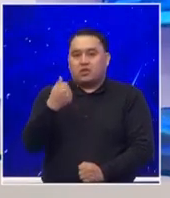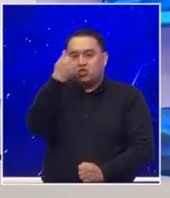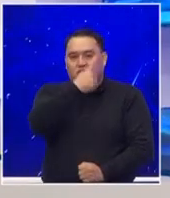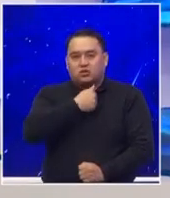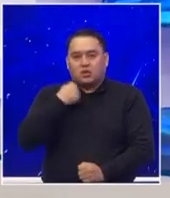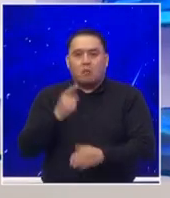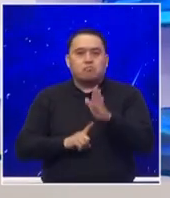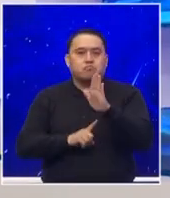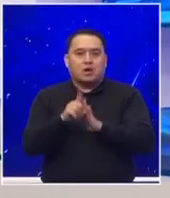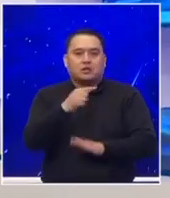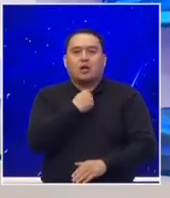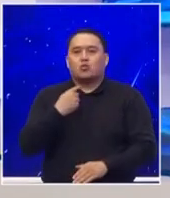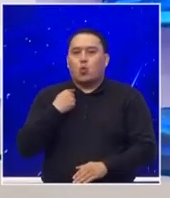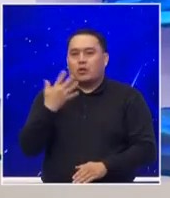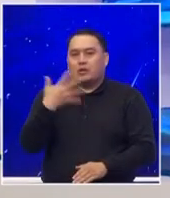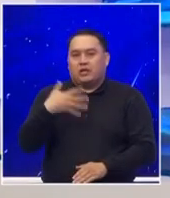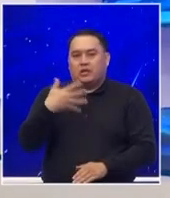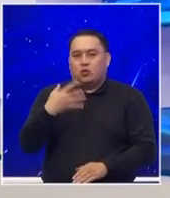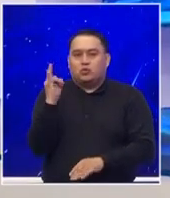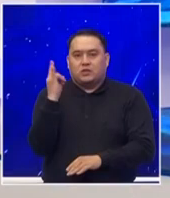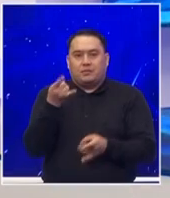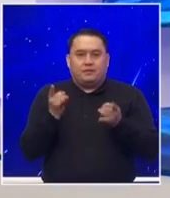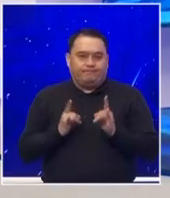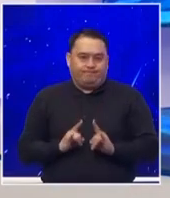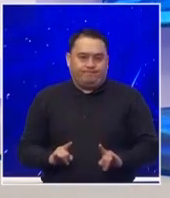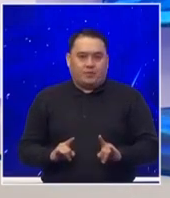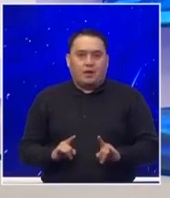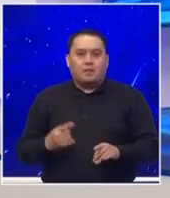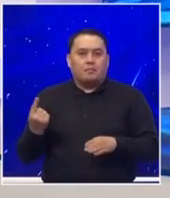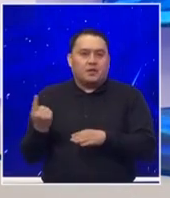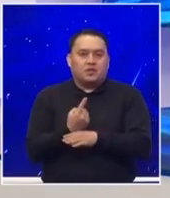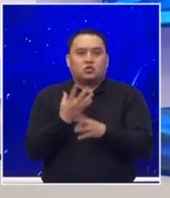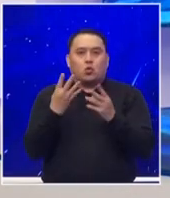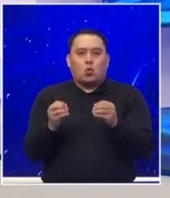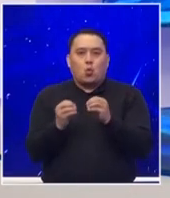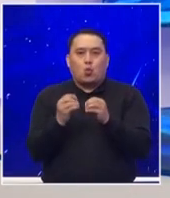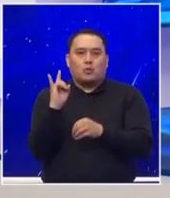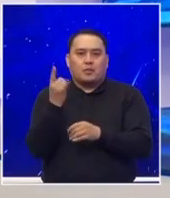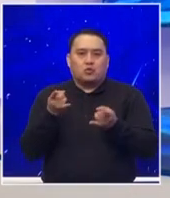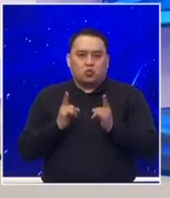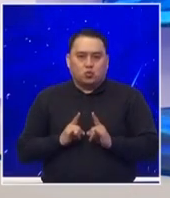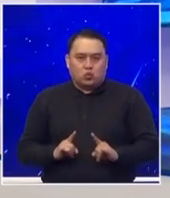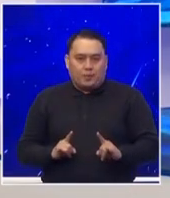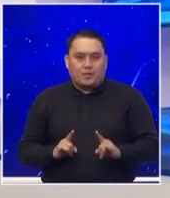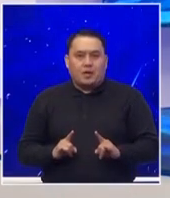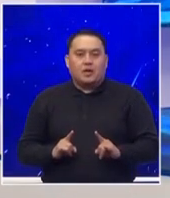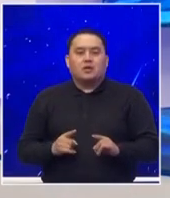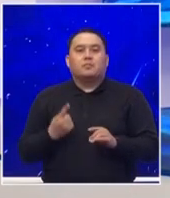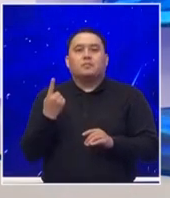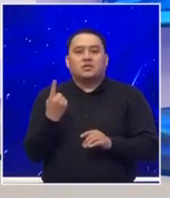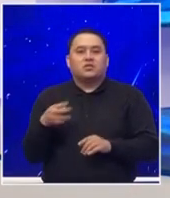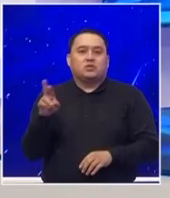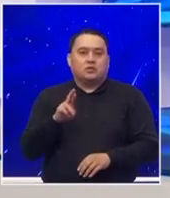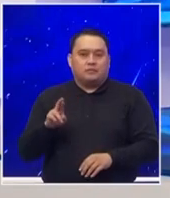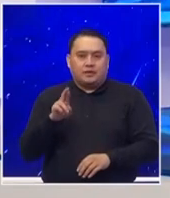2021 жыл басталғалы Талдықорғанда 50 сәби дүниеге келді. Сиыр жылының алғашқы күнінде 10 бала өмірге келіпті. Оның 7-і